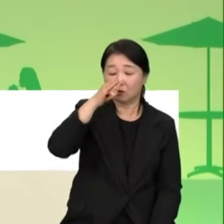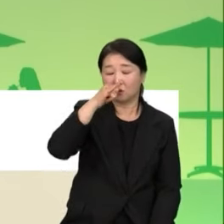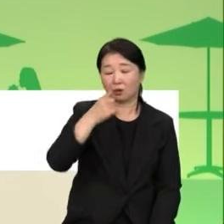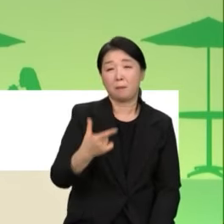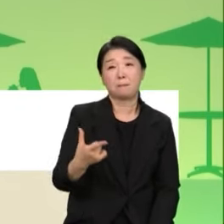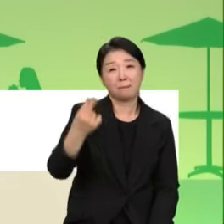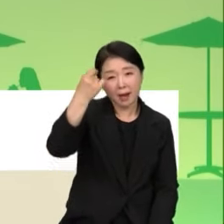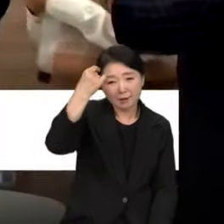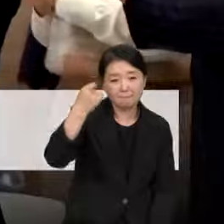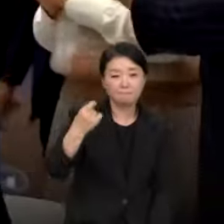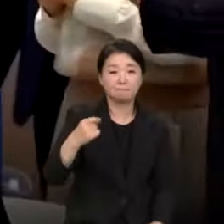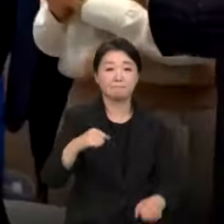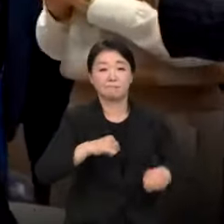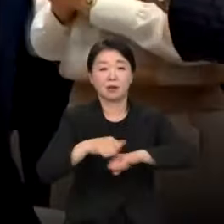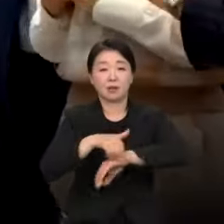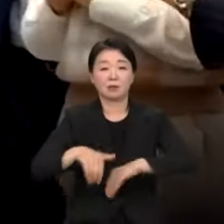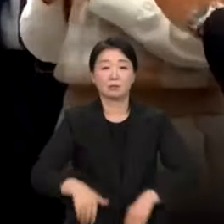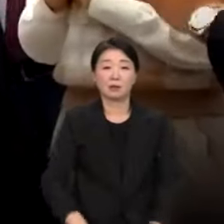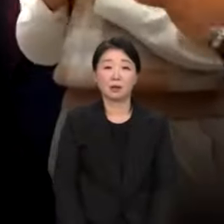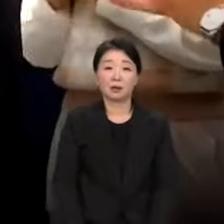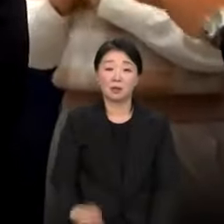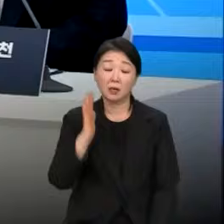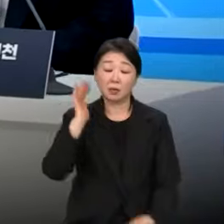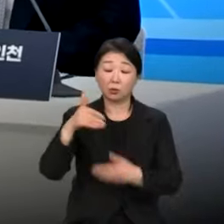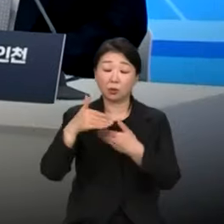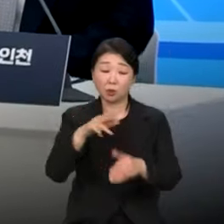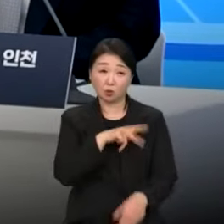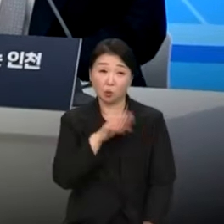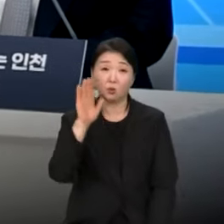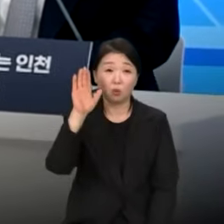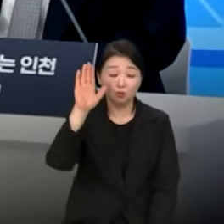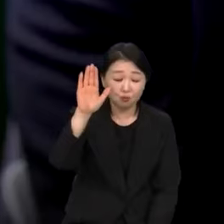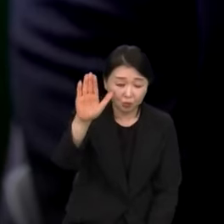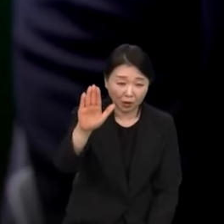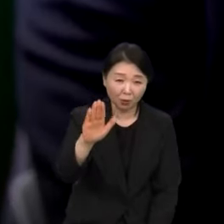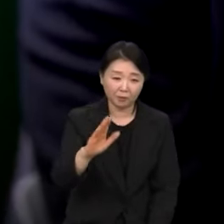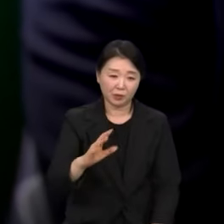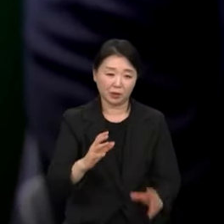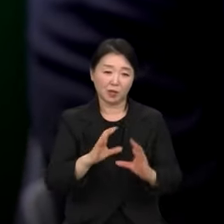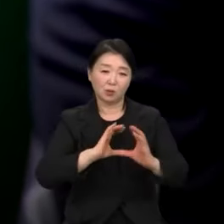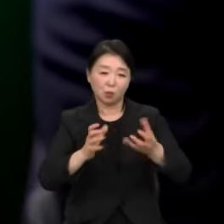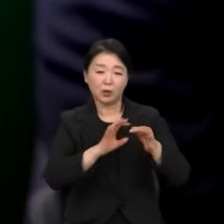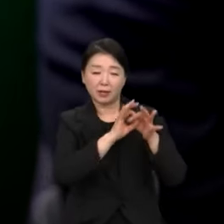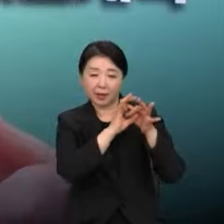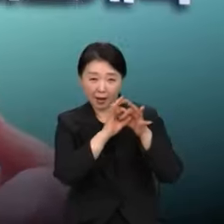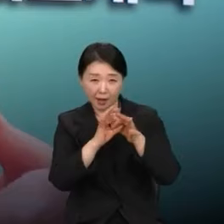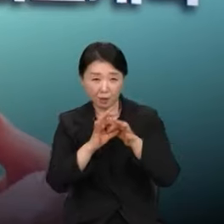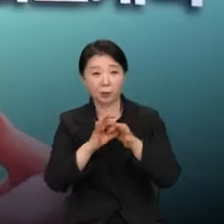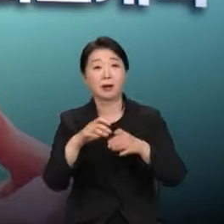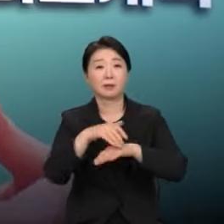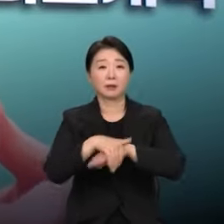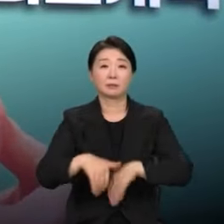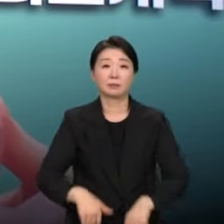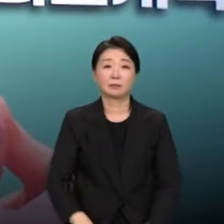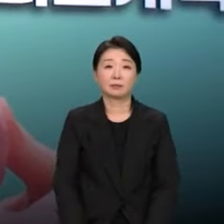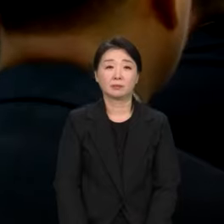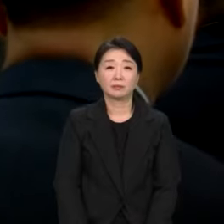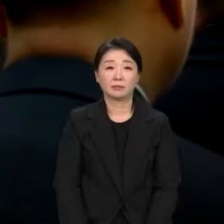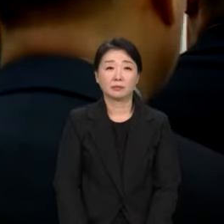높이도록 했습니다. 대통령실은 총선 후에도 민생토론회를 계속 해나갈 방침인 것으로